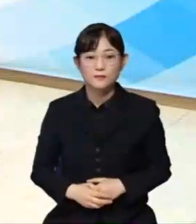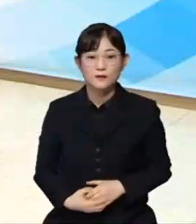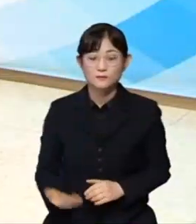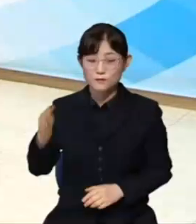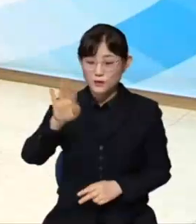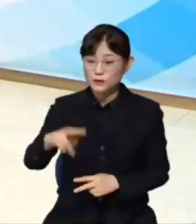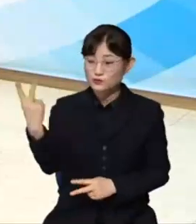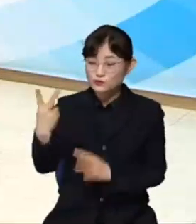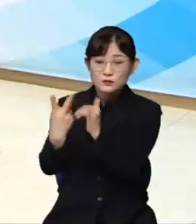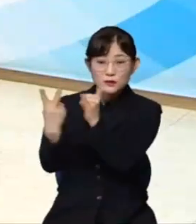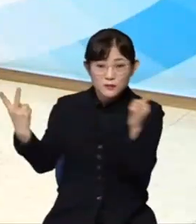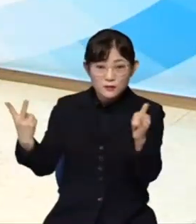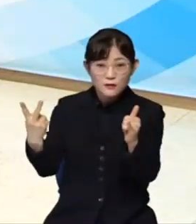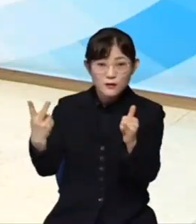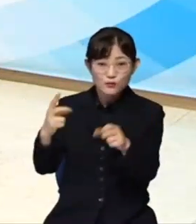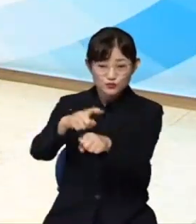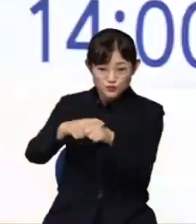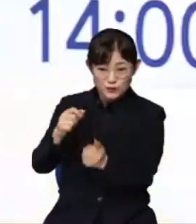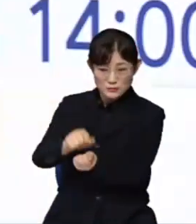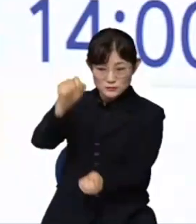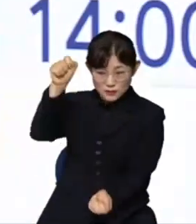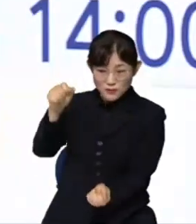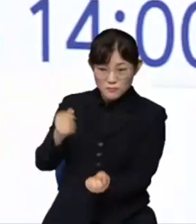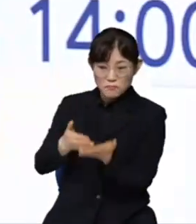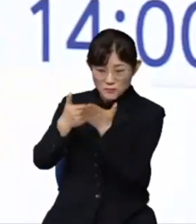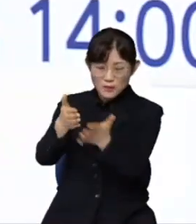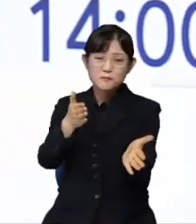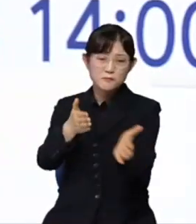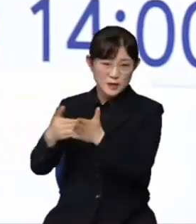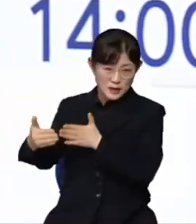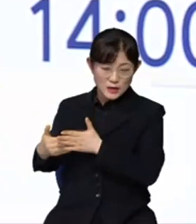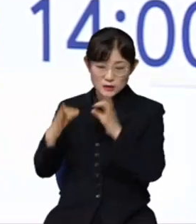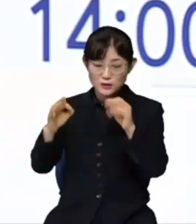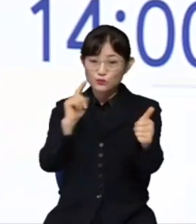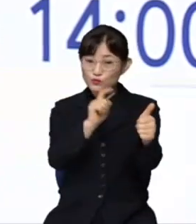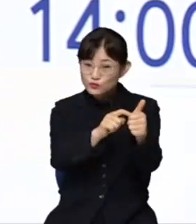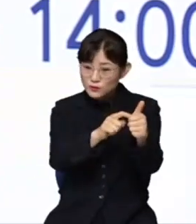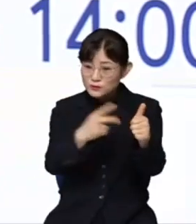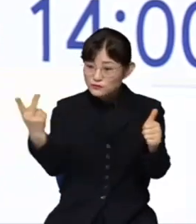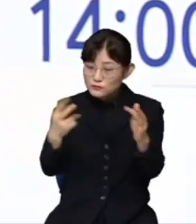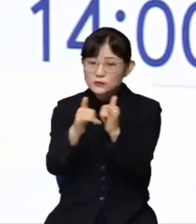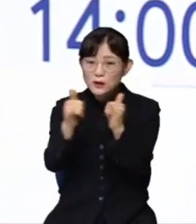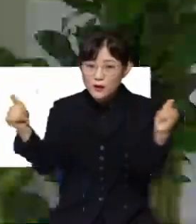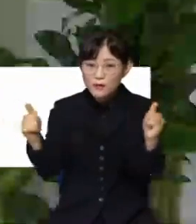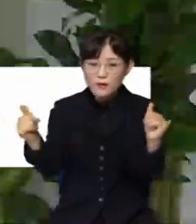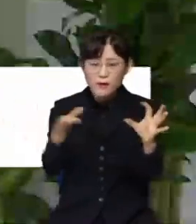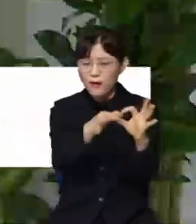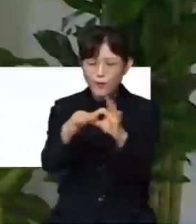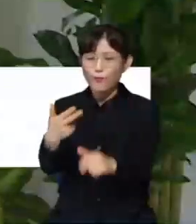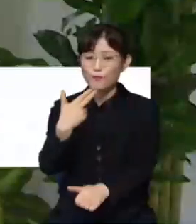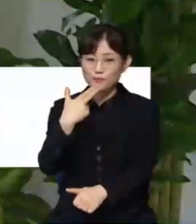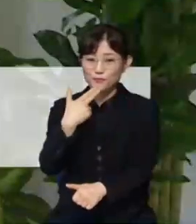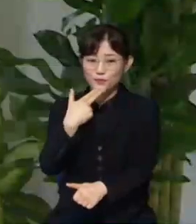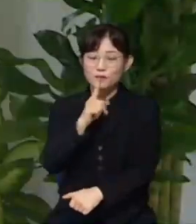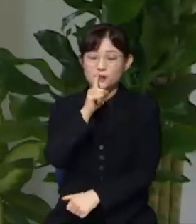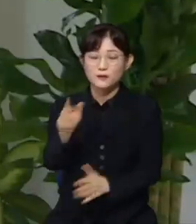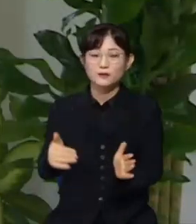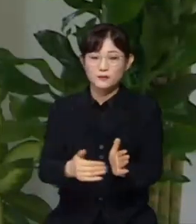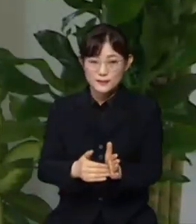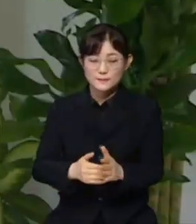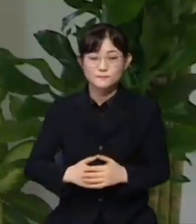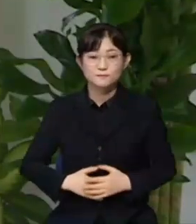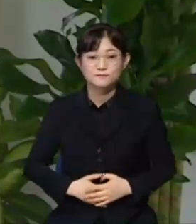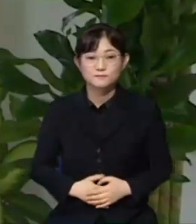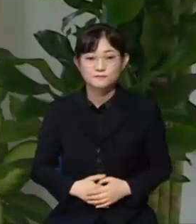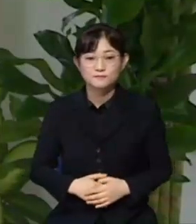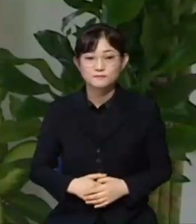이 2명에 대한 구속영장은 지난 4일 기각됐으며 김 군수와 이들은 관련 혐의를 모두 부인하고 있는 것으로